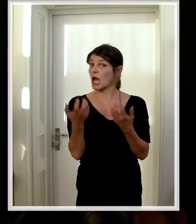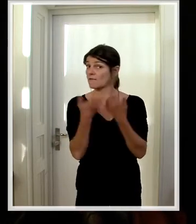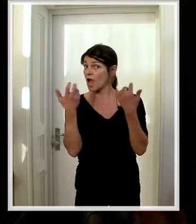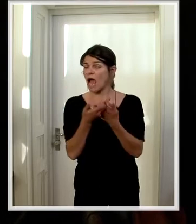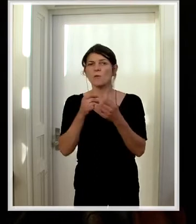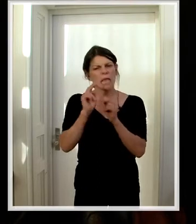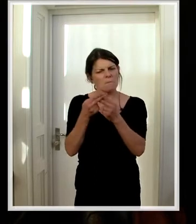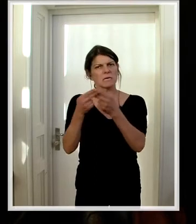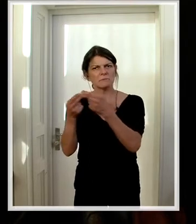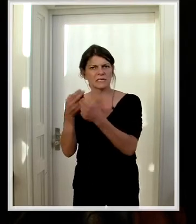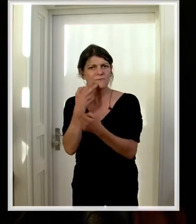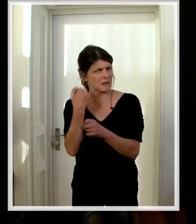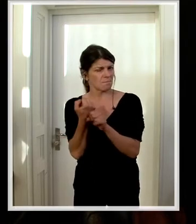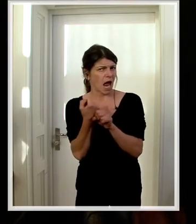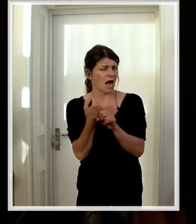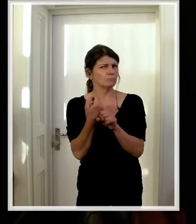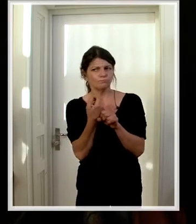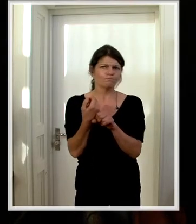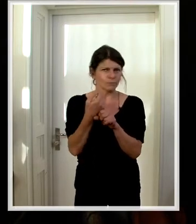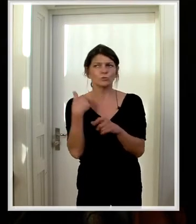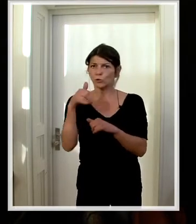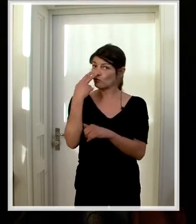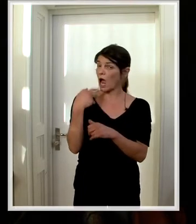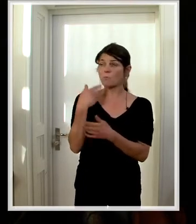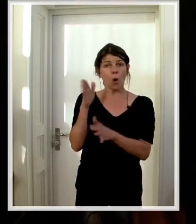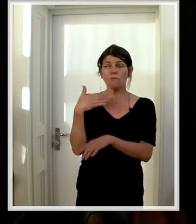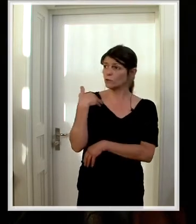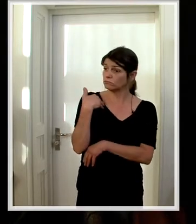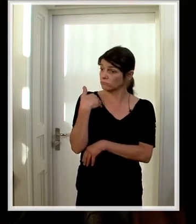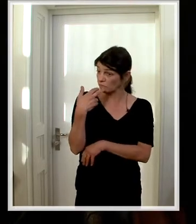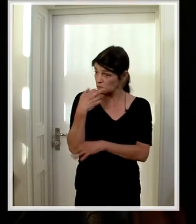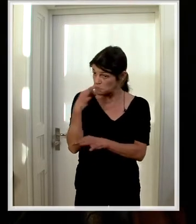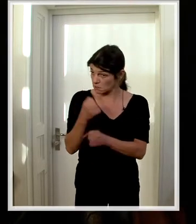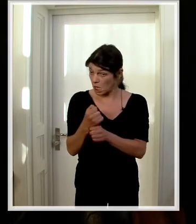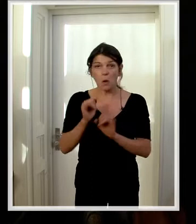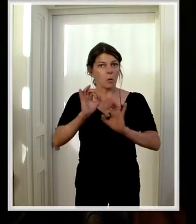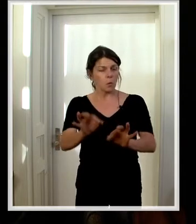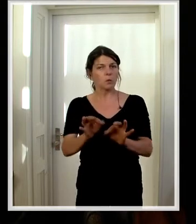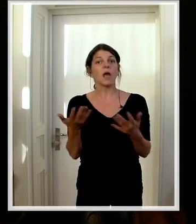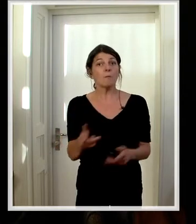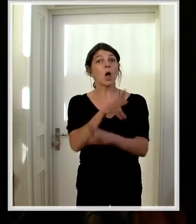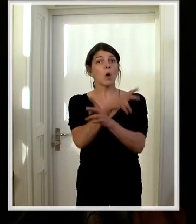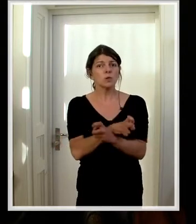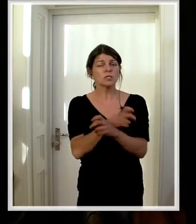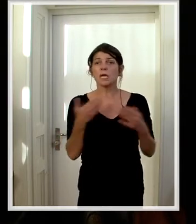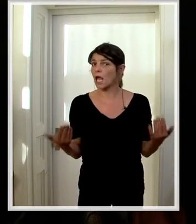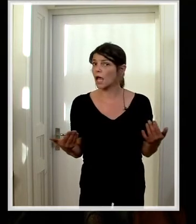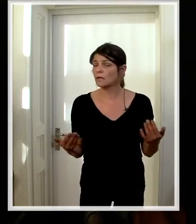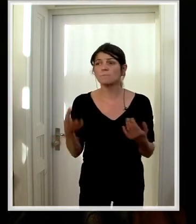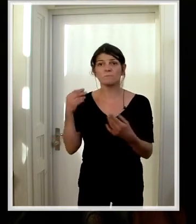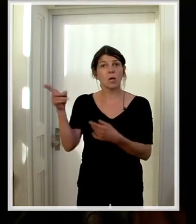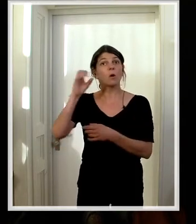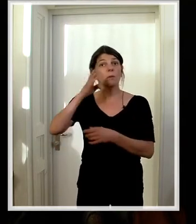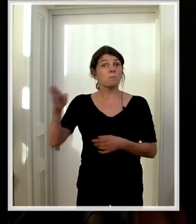andere Adaption soll passieren. Und dort sind wir selbstverständlich offen, wenn wir es besser haben, ist es gut. Aber Österreich mit Ihnen, mit der